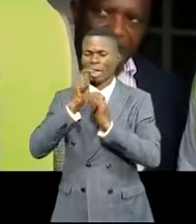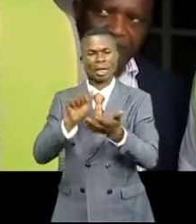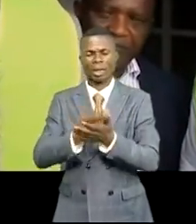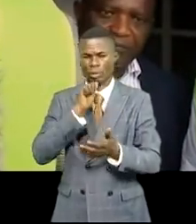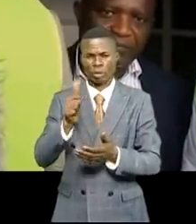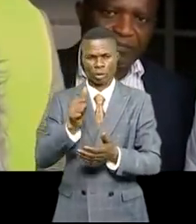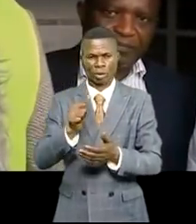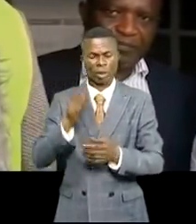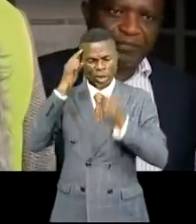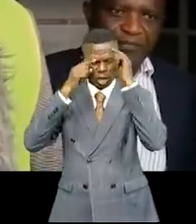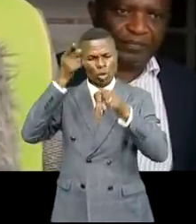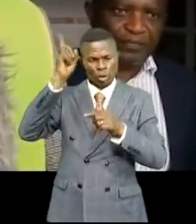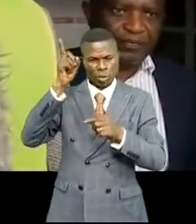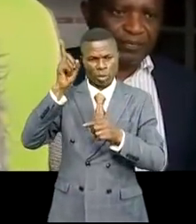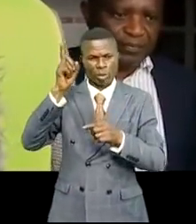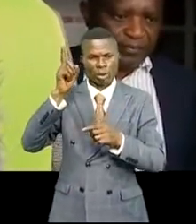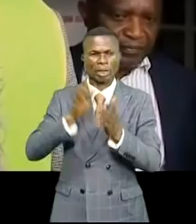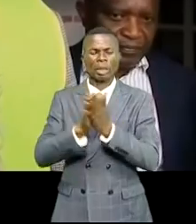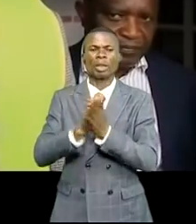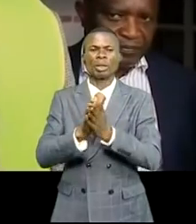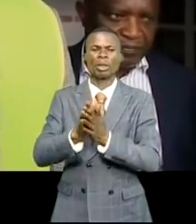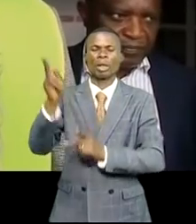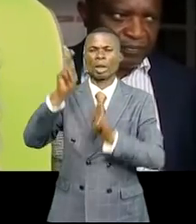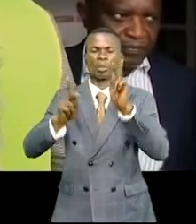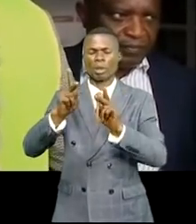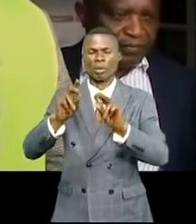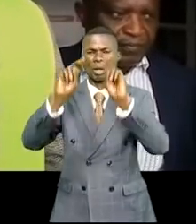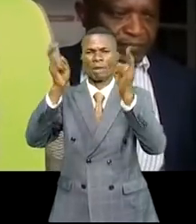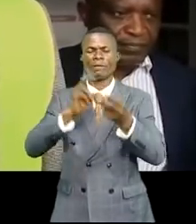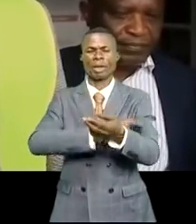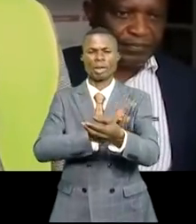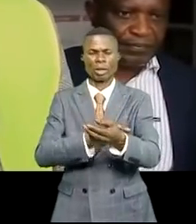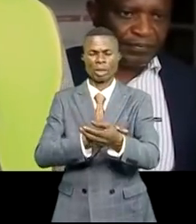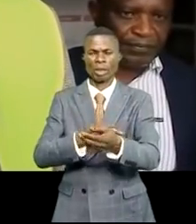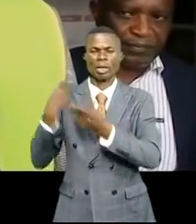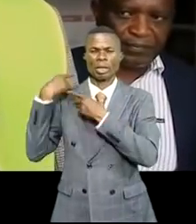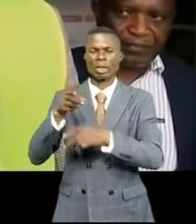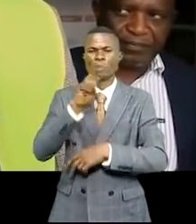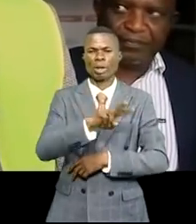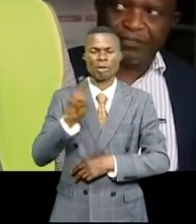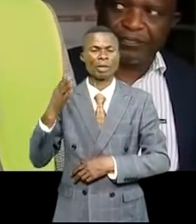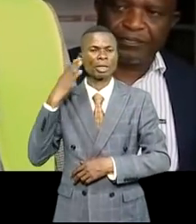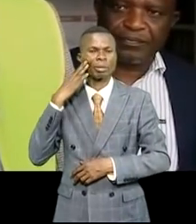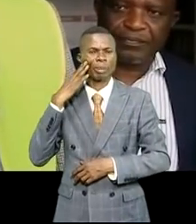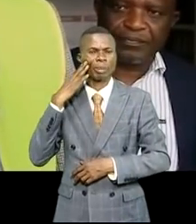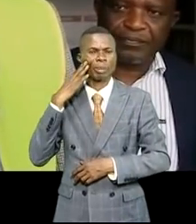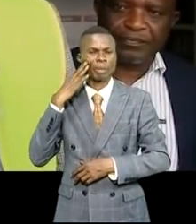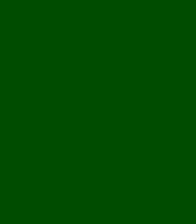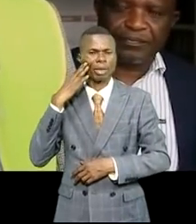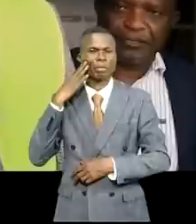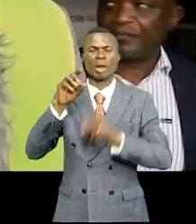des soucis majeurs qui concernait la ville de Goma. Depuis le 22 mai, Goma a été plongé